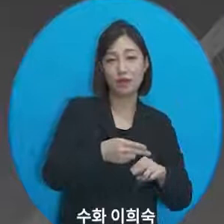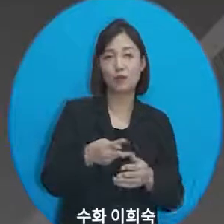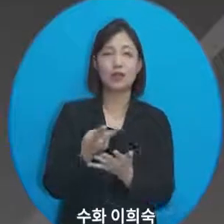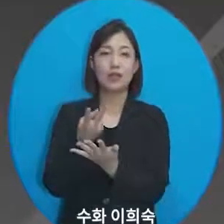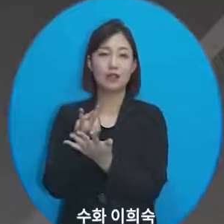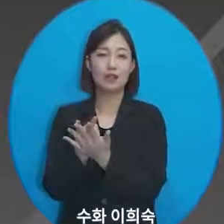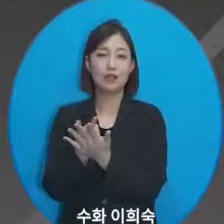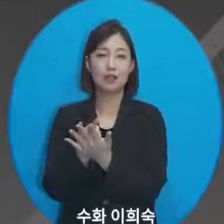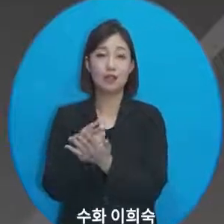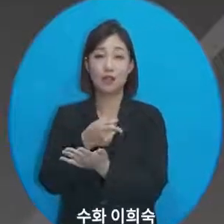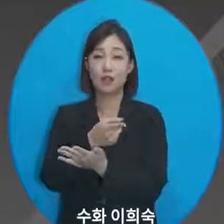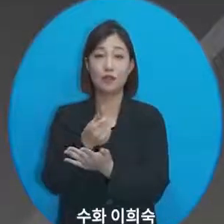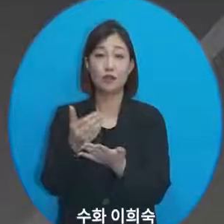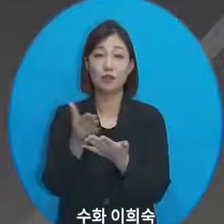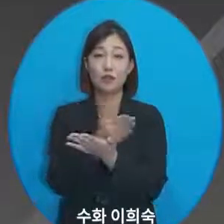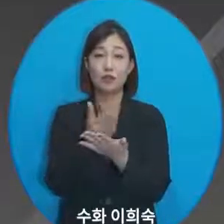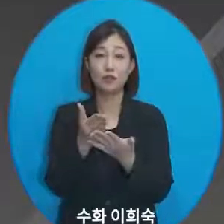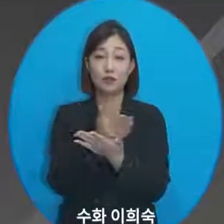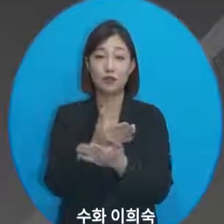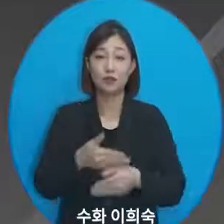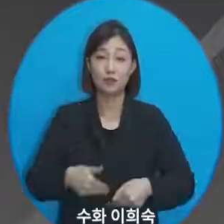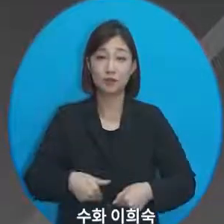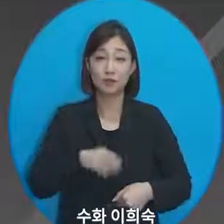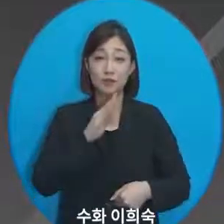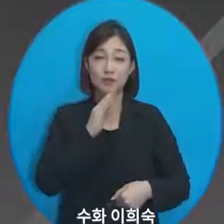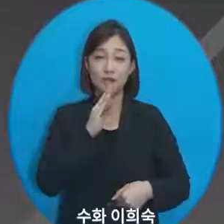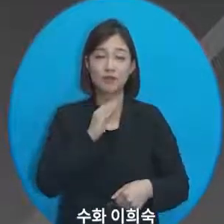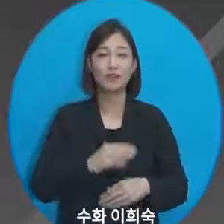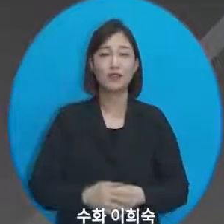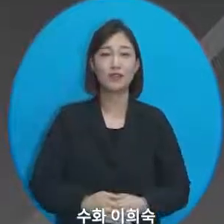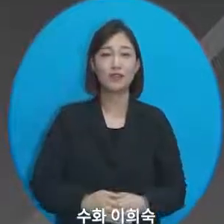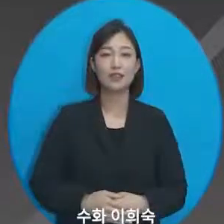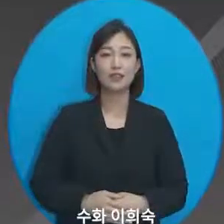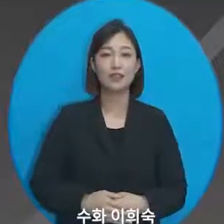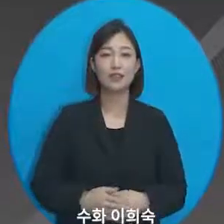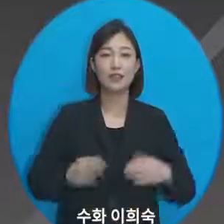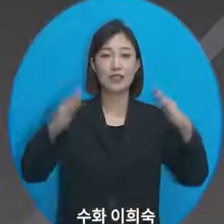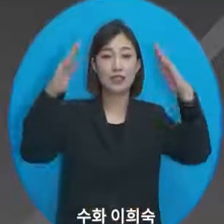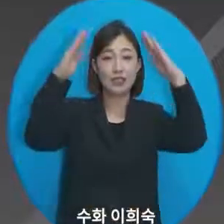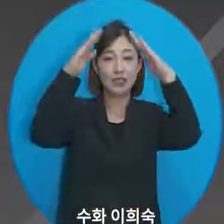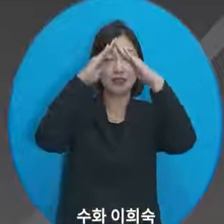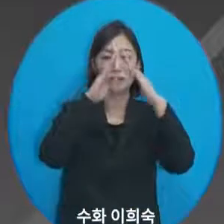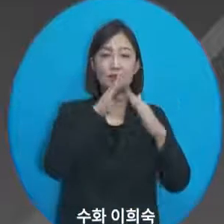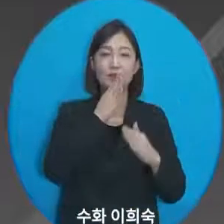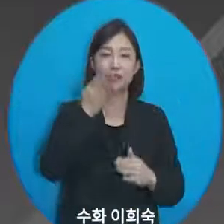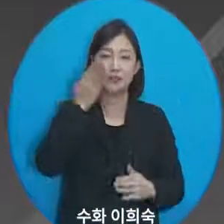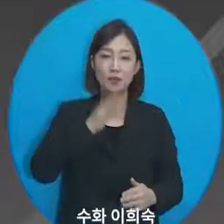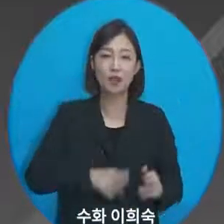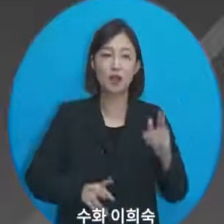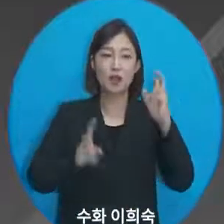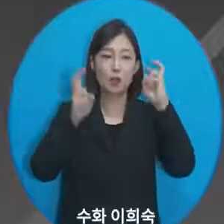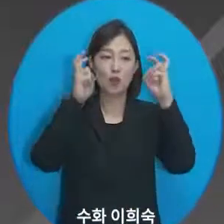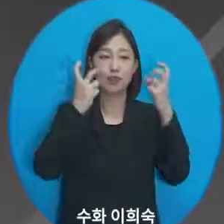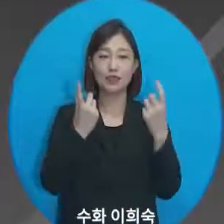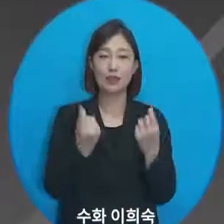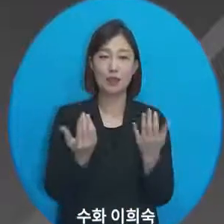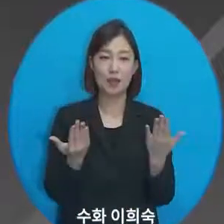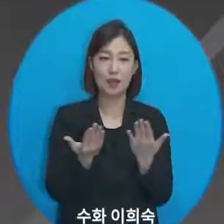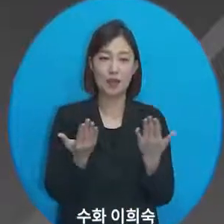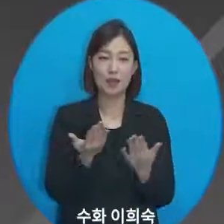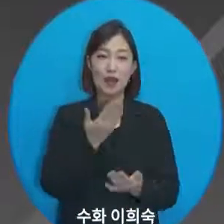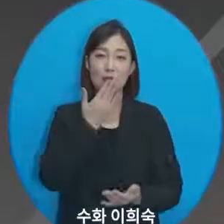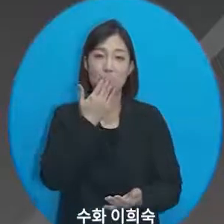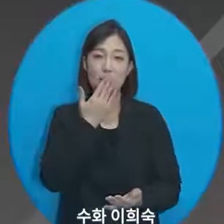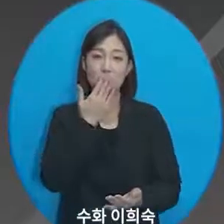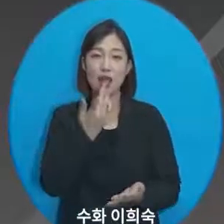저런 가구들을 통해서 집이지만 사무 환경으로 바뀌어 나갈 수 있는 저런 유연한